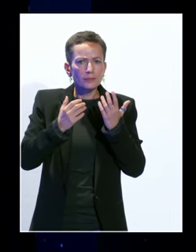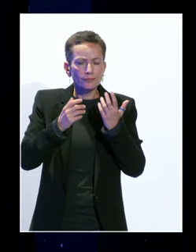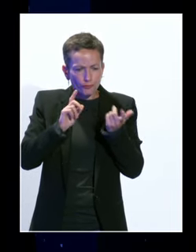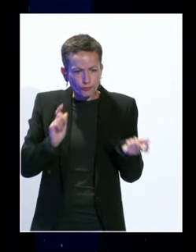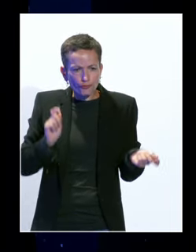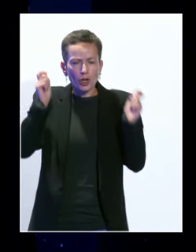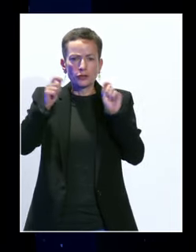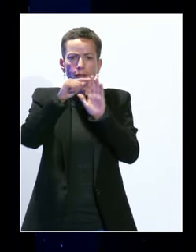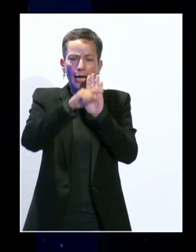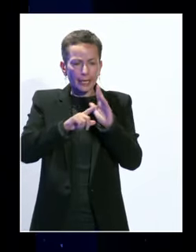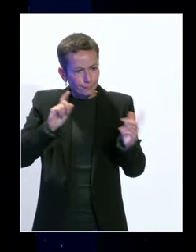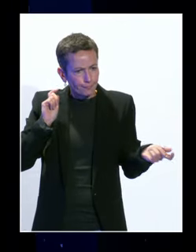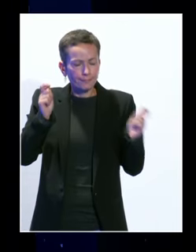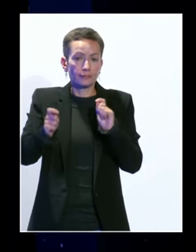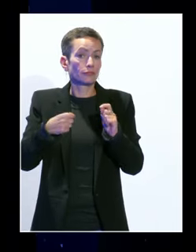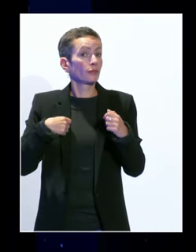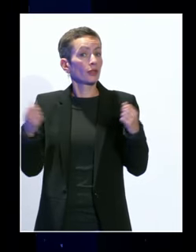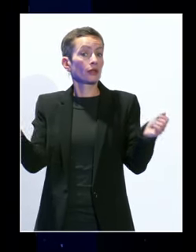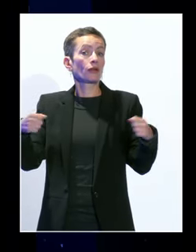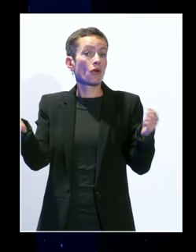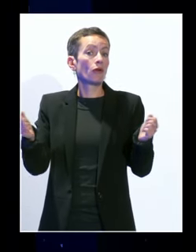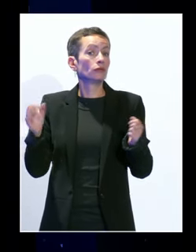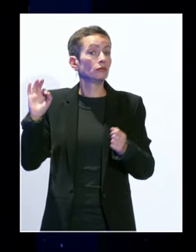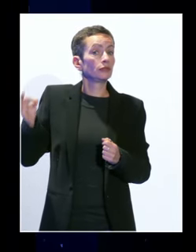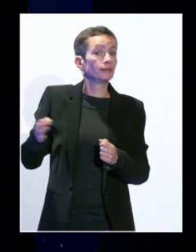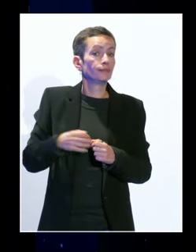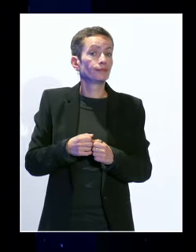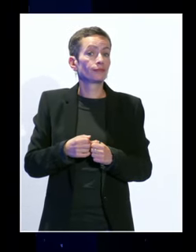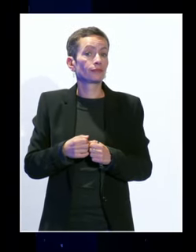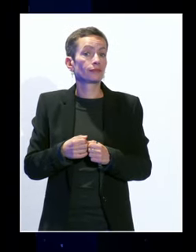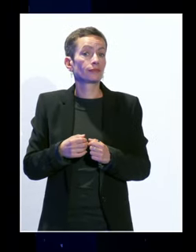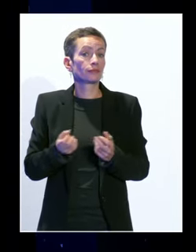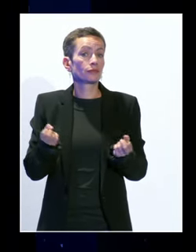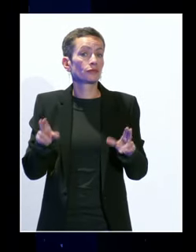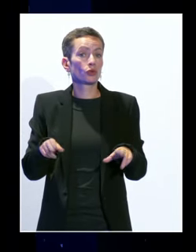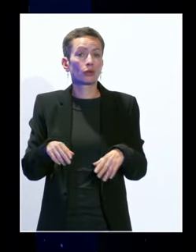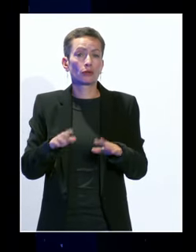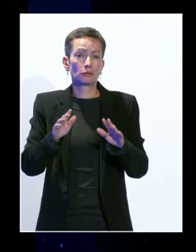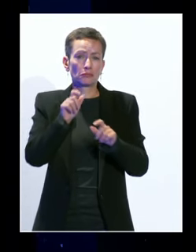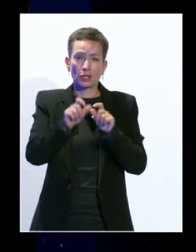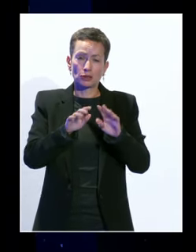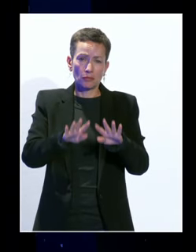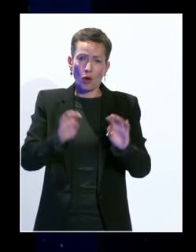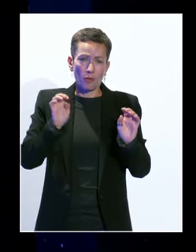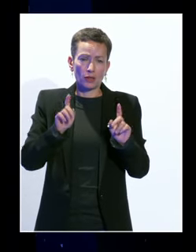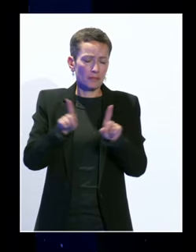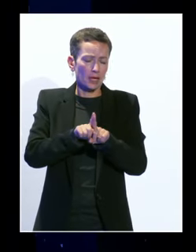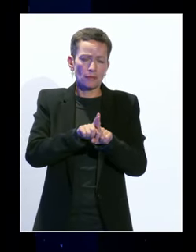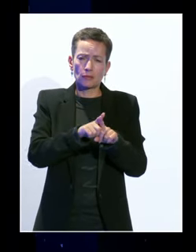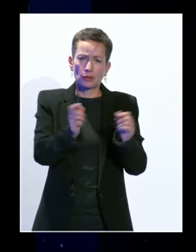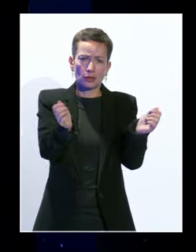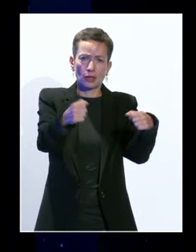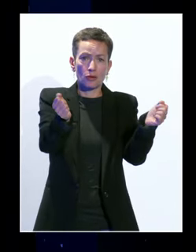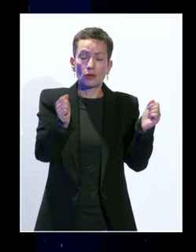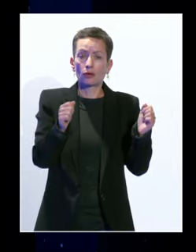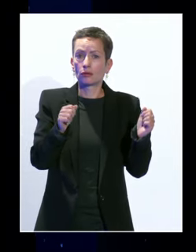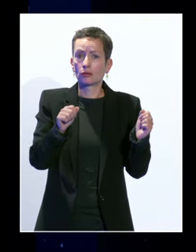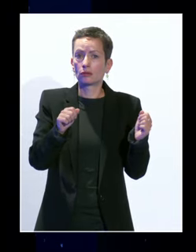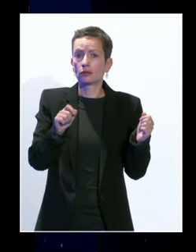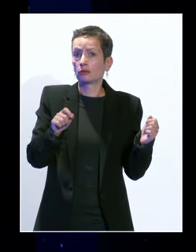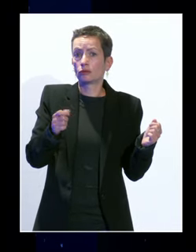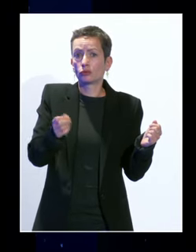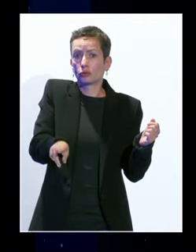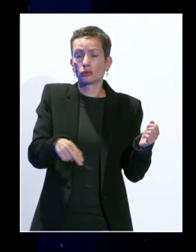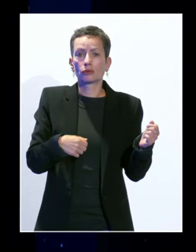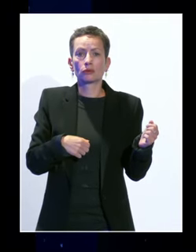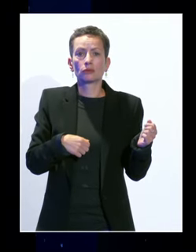d'accord avec cette affirmation. Et je suis sûr que tous nos parlementaires seront d'accord avec cette affirmation.